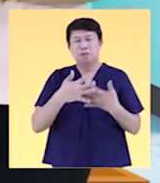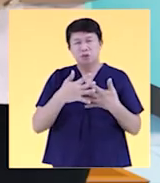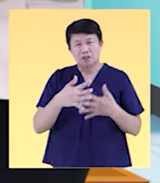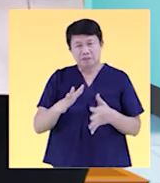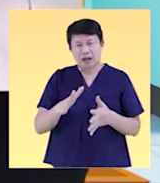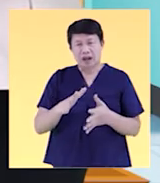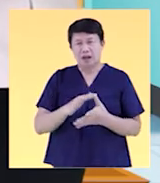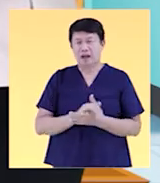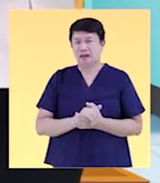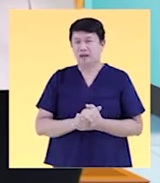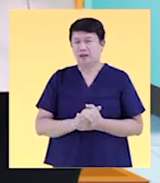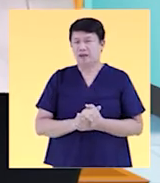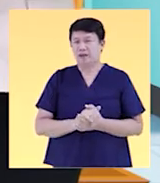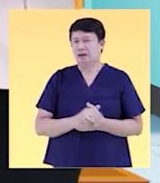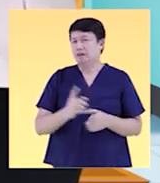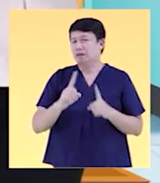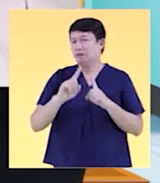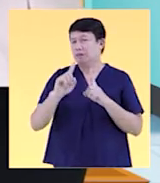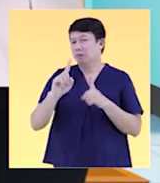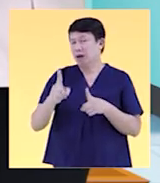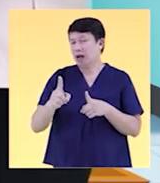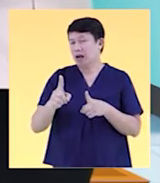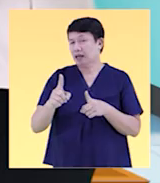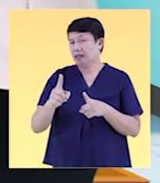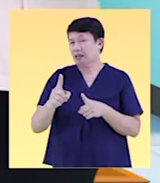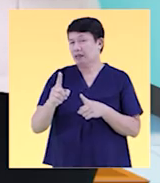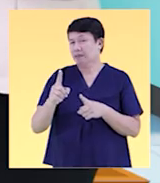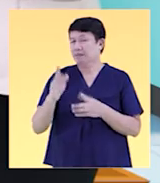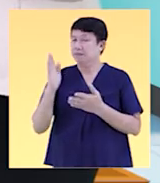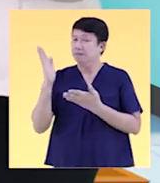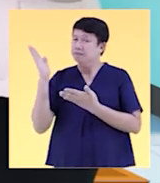Tapos na ba? Ang sagot mo ba ay